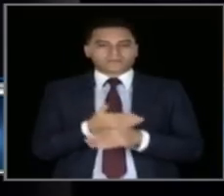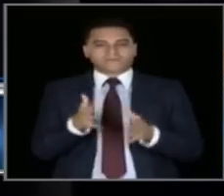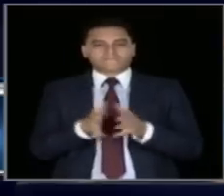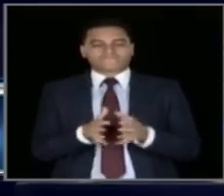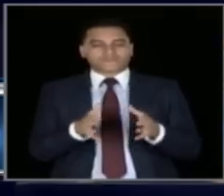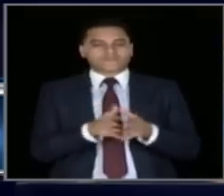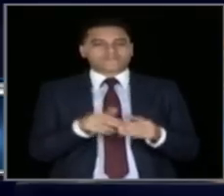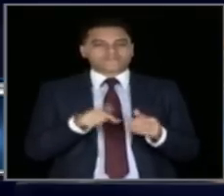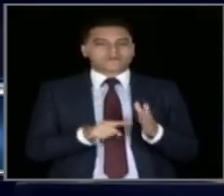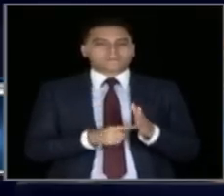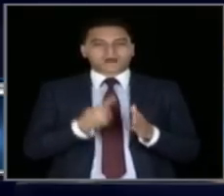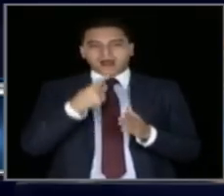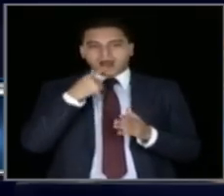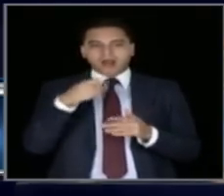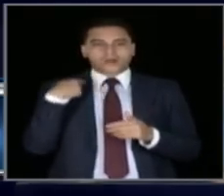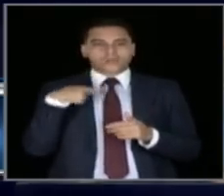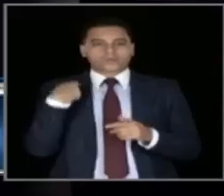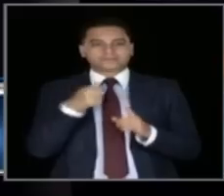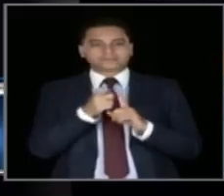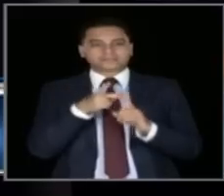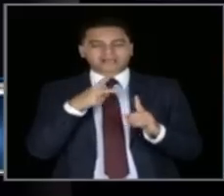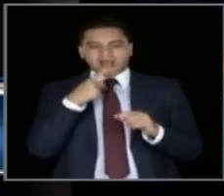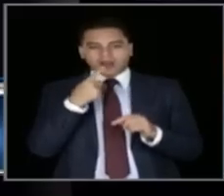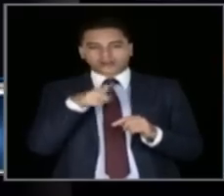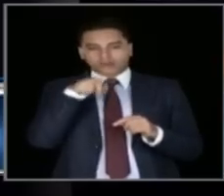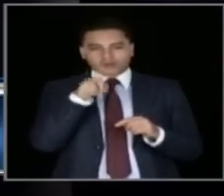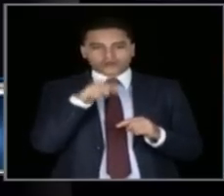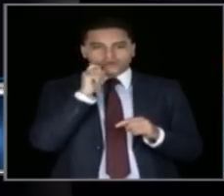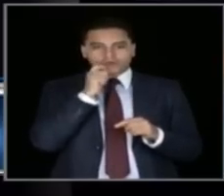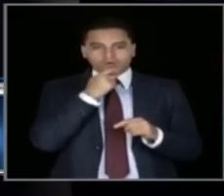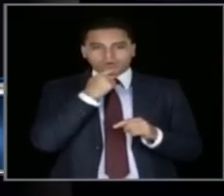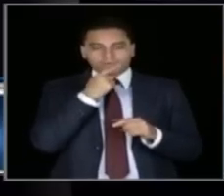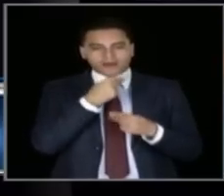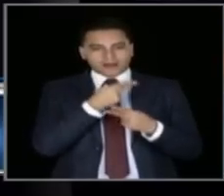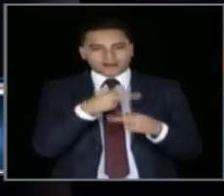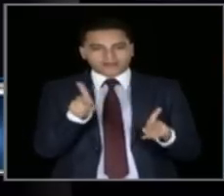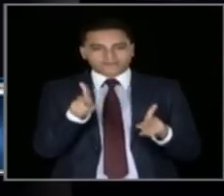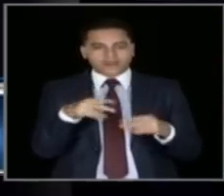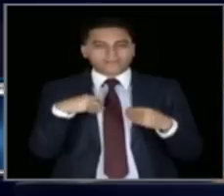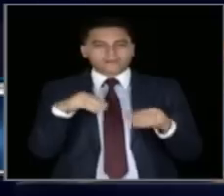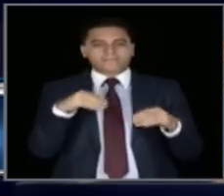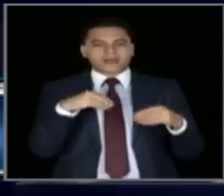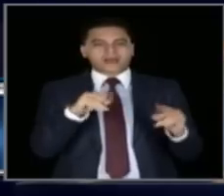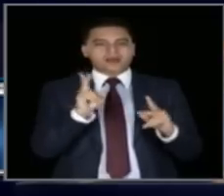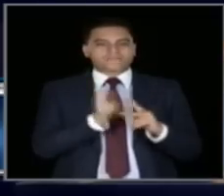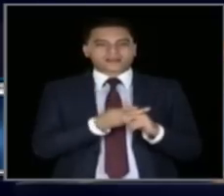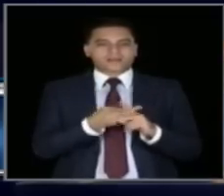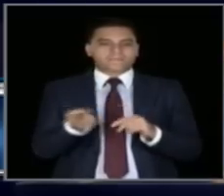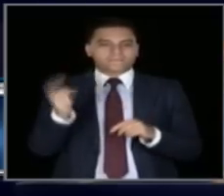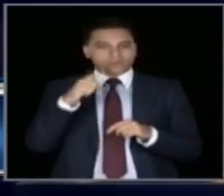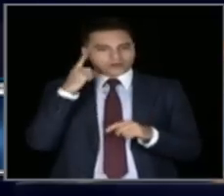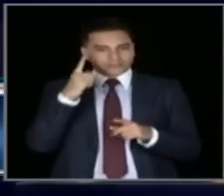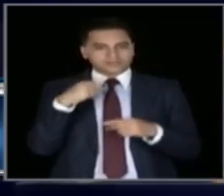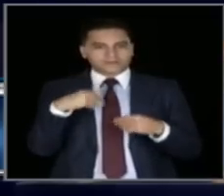لدرجة ان في مرة قال لوزير السياحة اليوم هنسمح ببيع الفنادق، بكرة